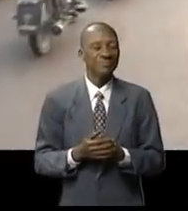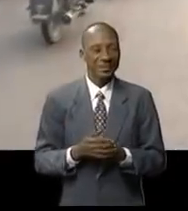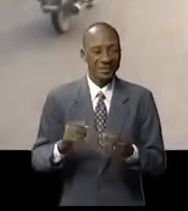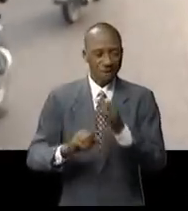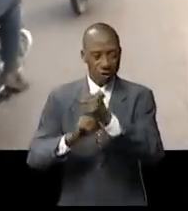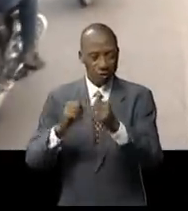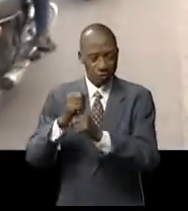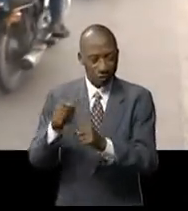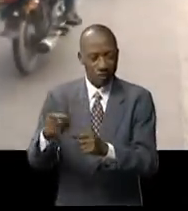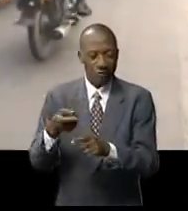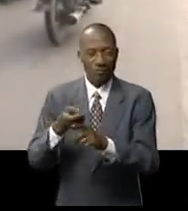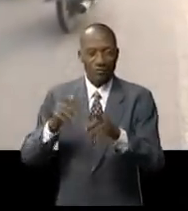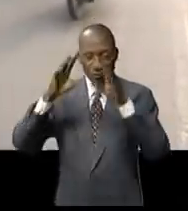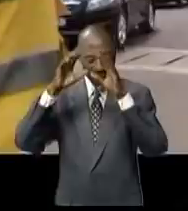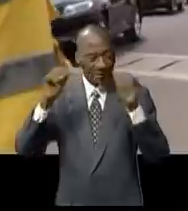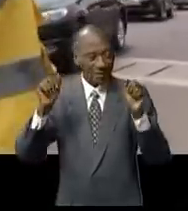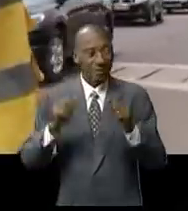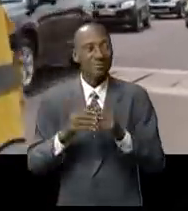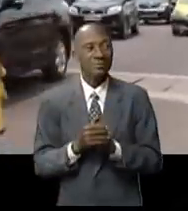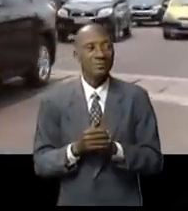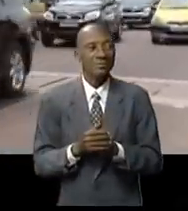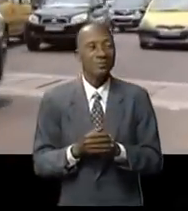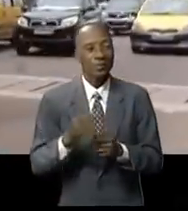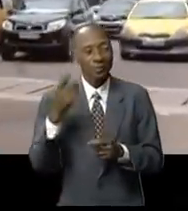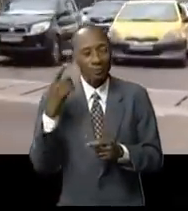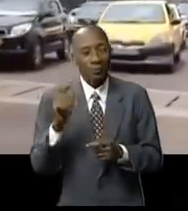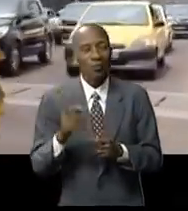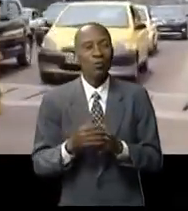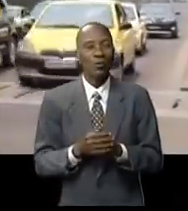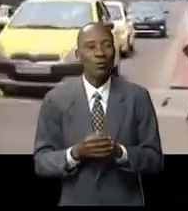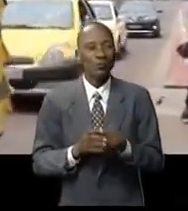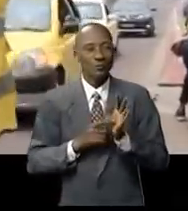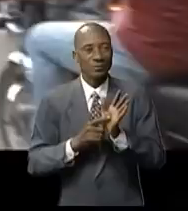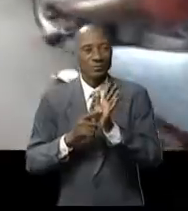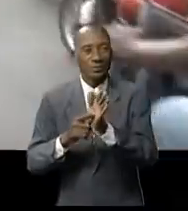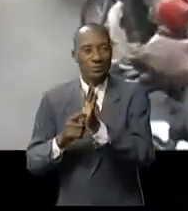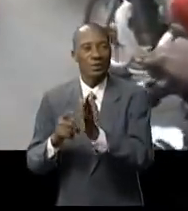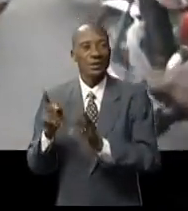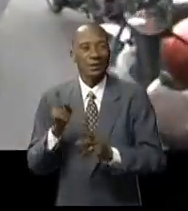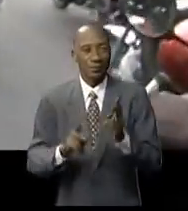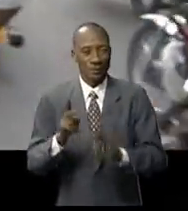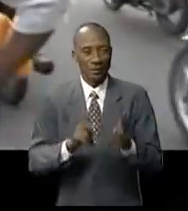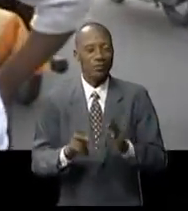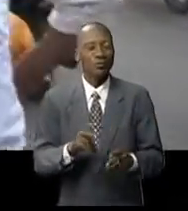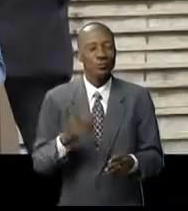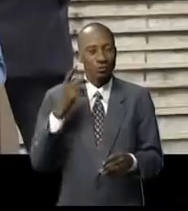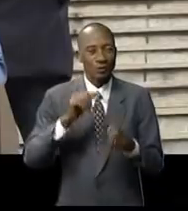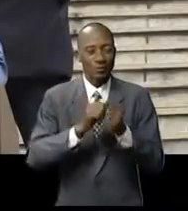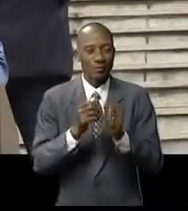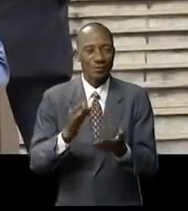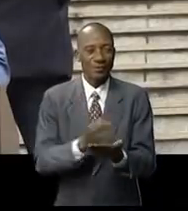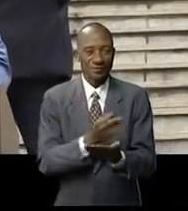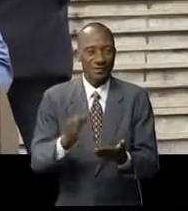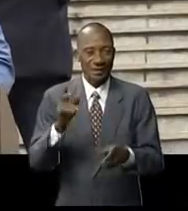République, est un volet de la campagne de sensibilisation de la population sur le civisme fiscal et la gestion responsable des deniers